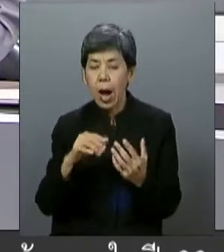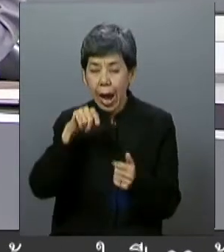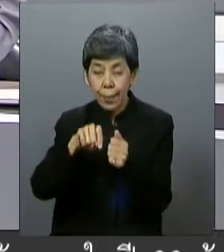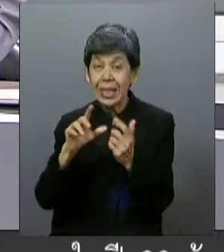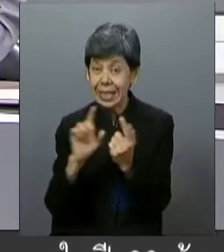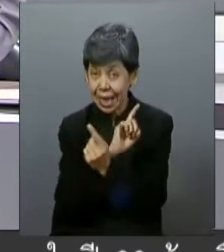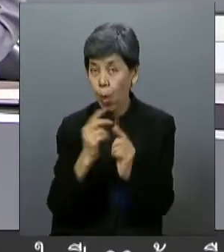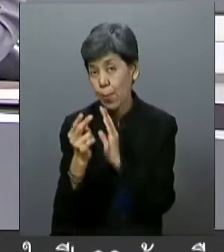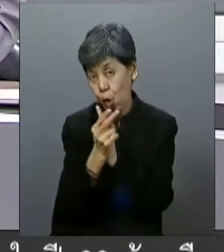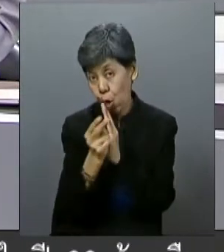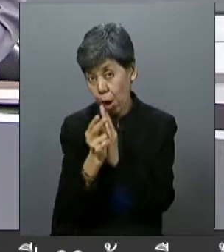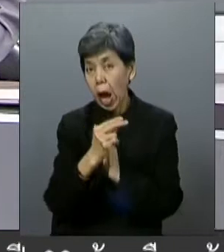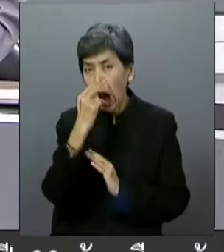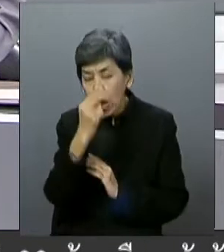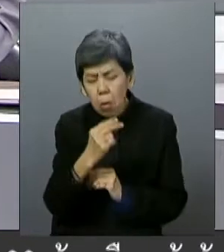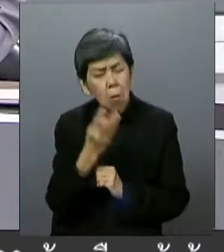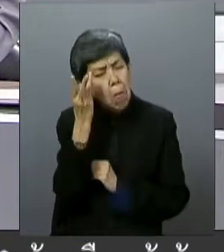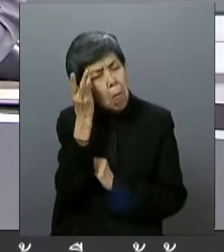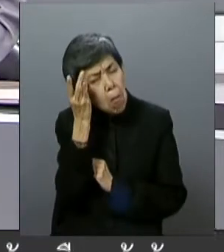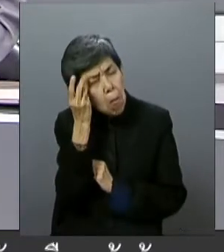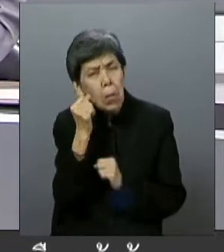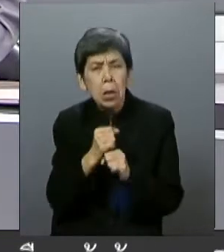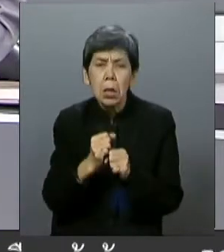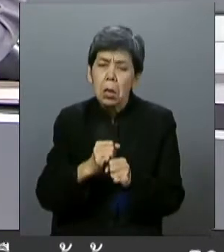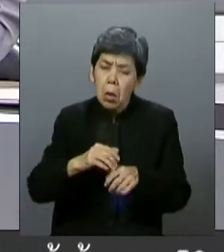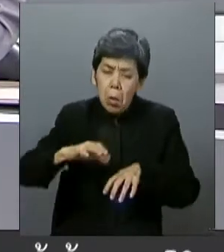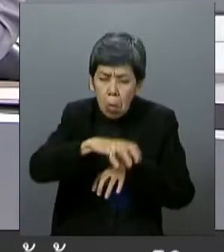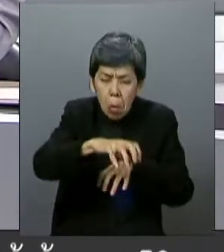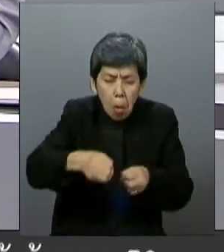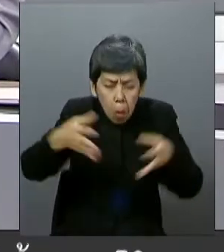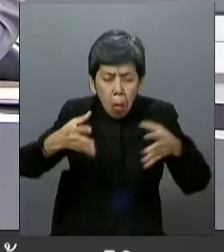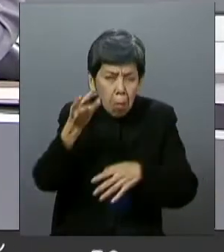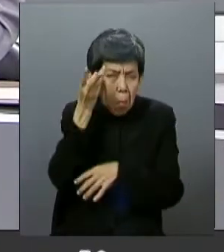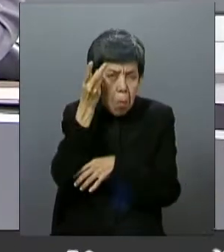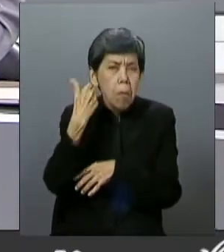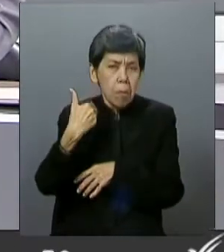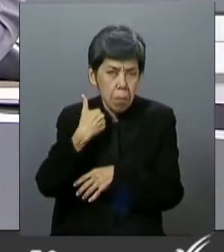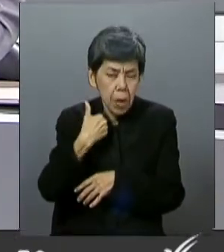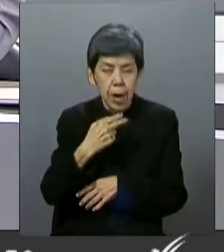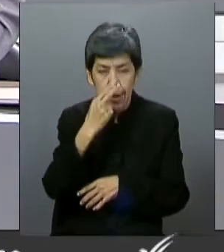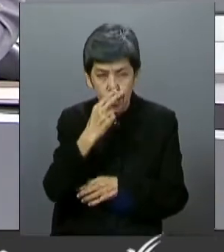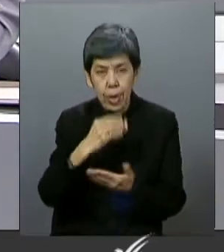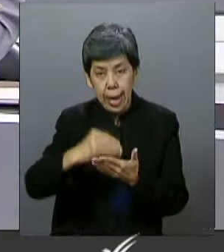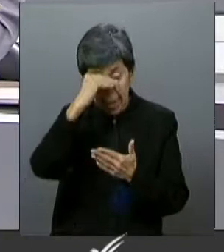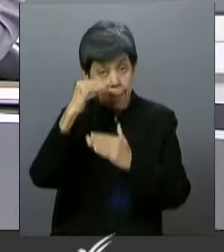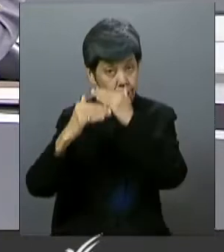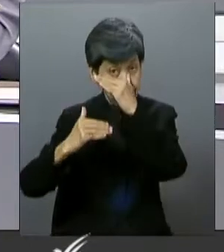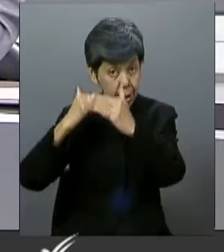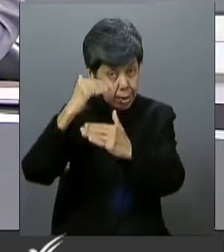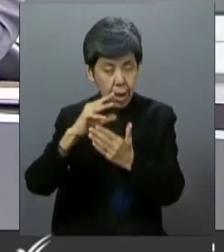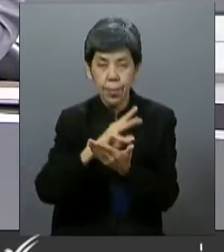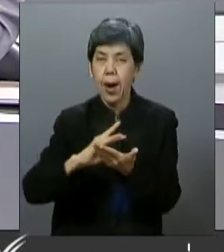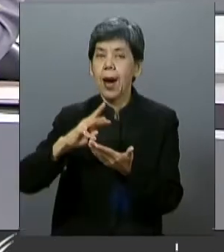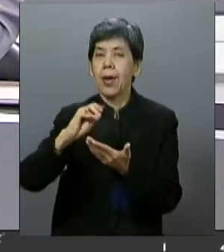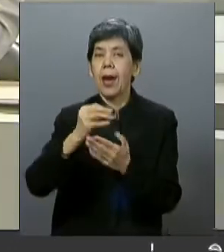ายนะครับพร้อมฟังความกังวลใจหากมีการระเบิดเกาะแก่งหินในแม่น้ำโขงติดตามกับนิสิตการพัฒนาชุมชนมหาวิทยาลัยมห